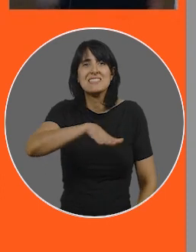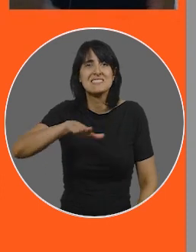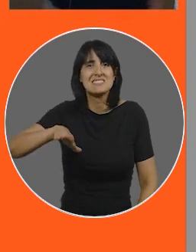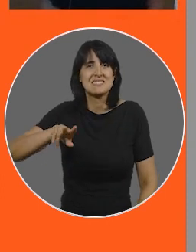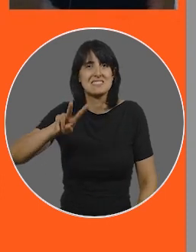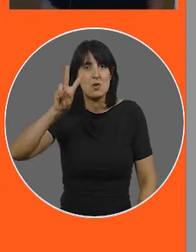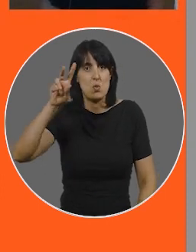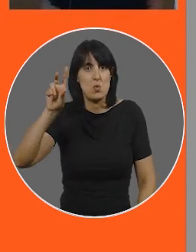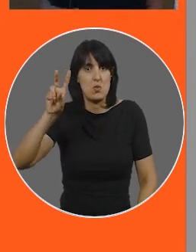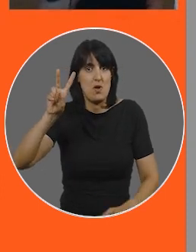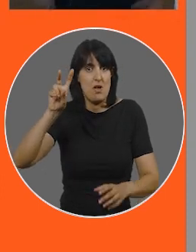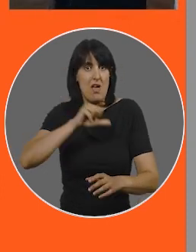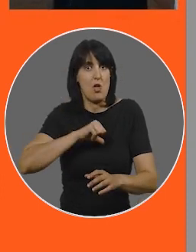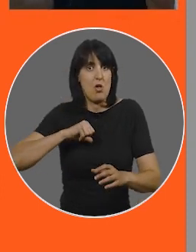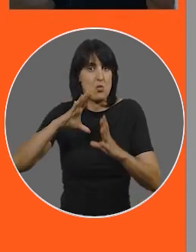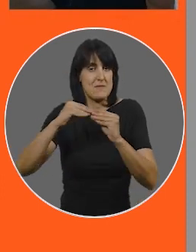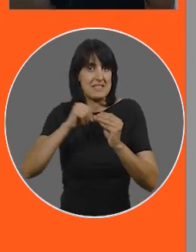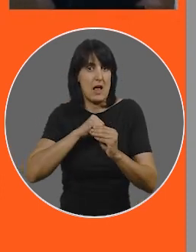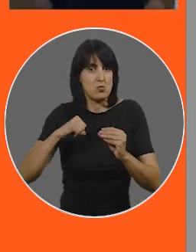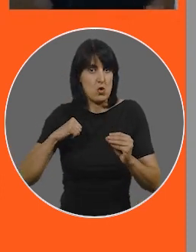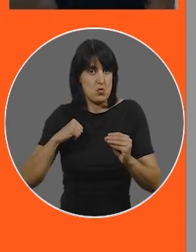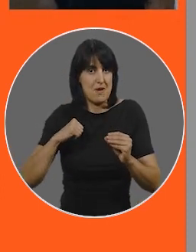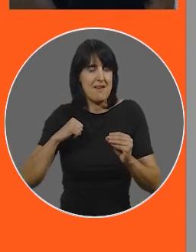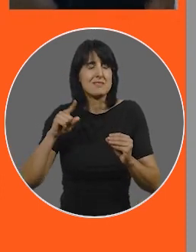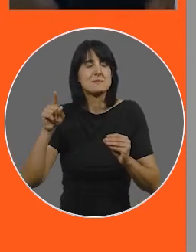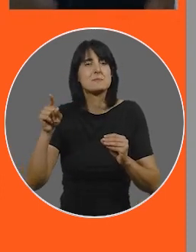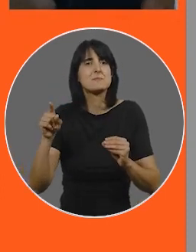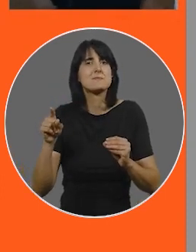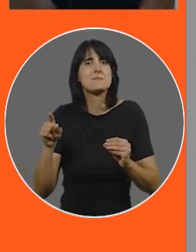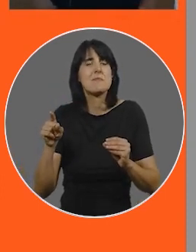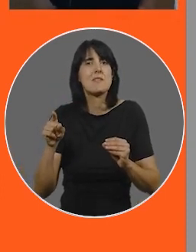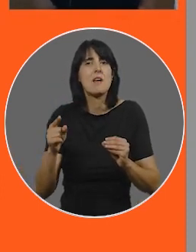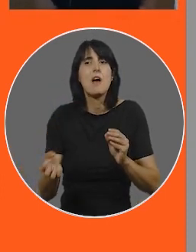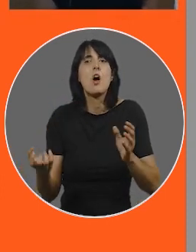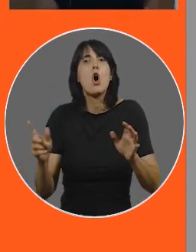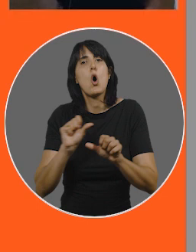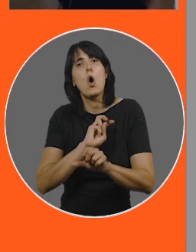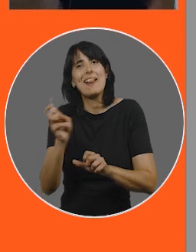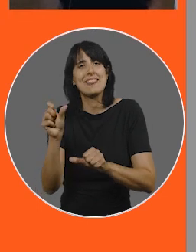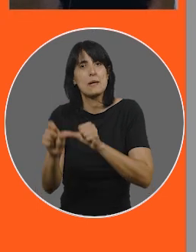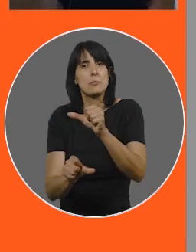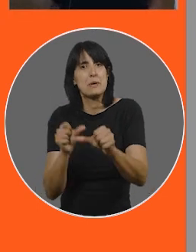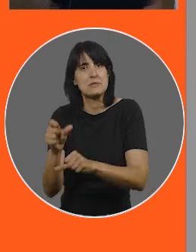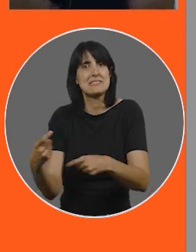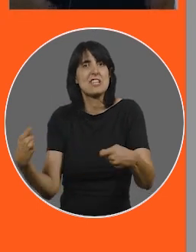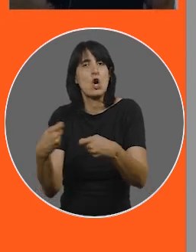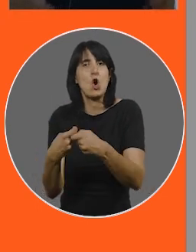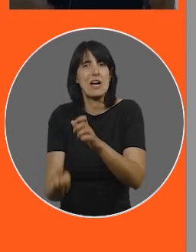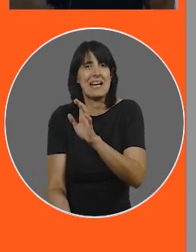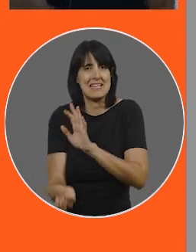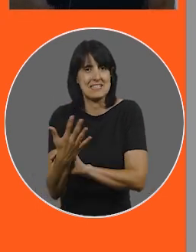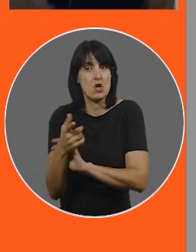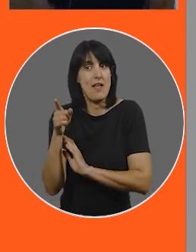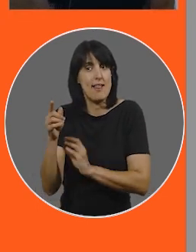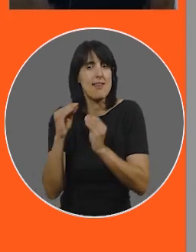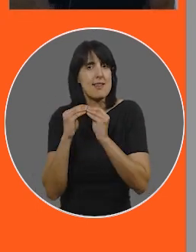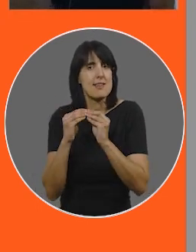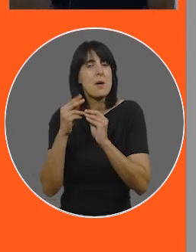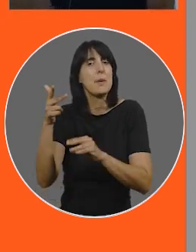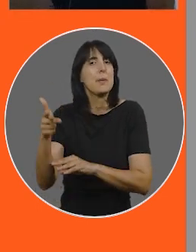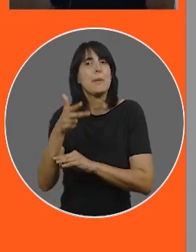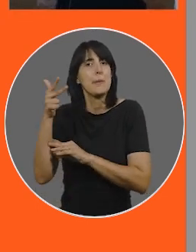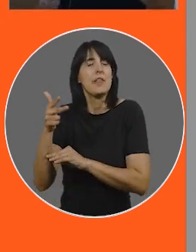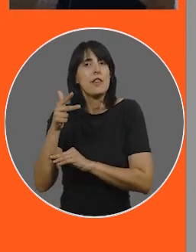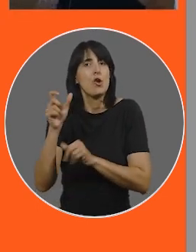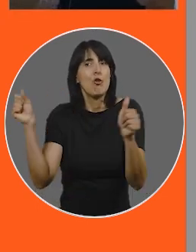Amb nens a l'autònoma, espero que em seguiu, perquè vaig saltant d'una cosa a l'altra, amb nens van fer un altre procés de cocreació. Llavors, ells van fer un vídeo i